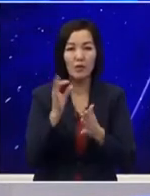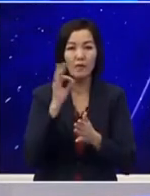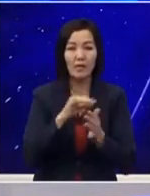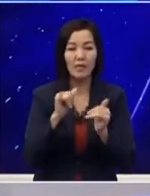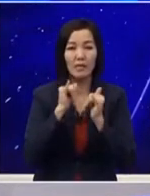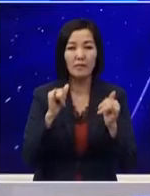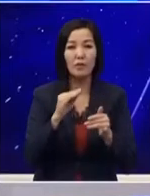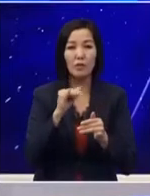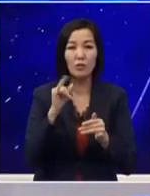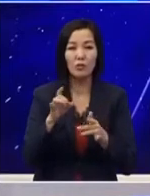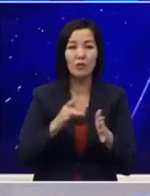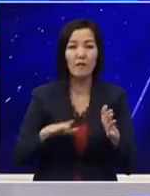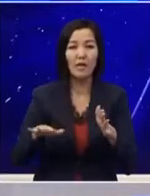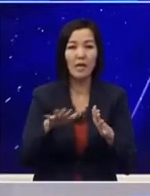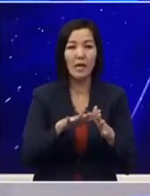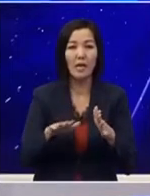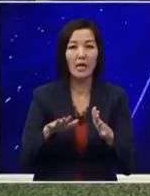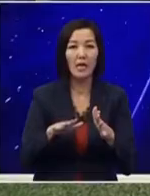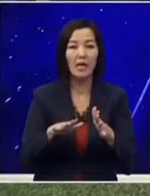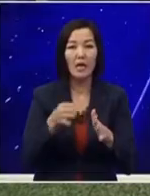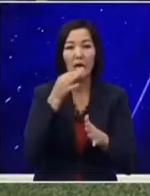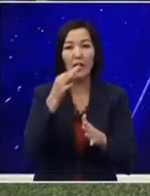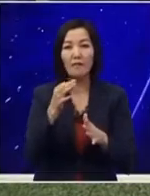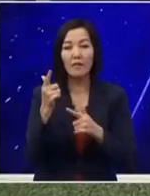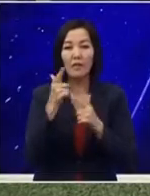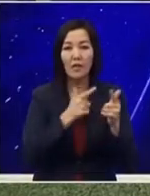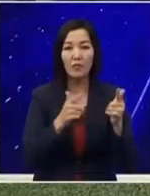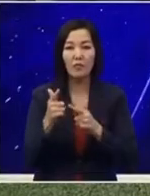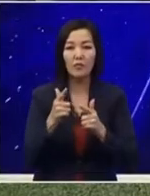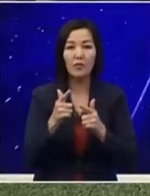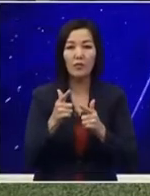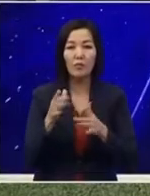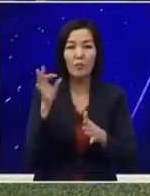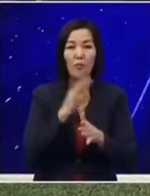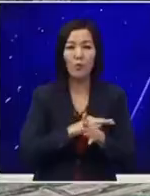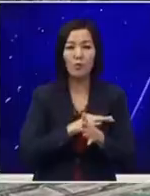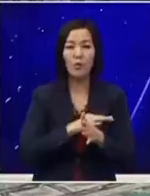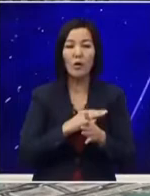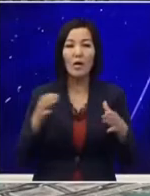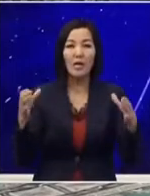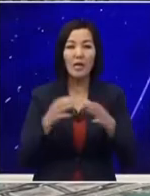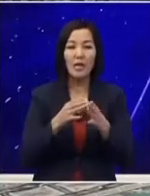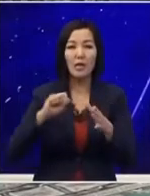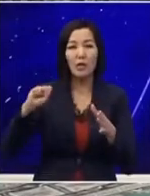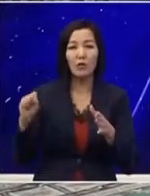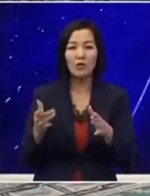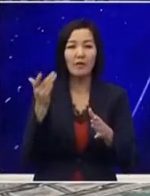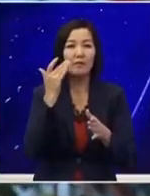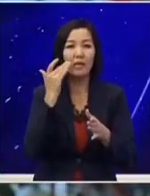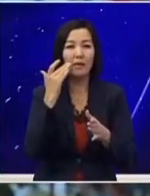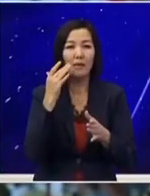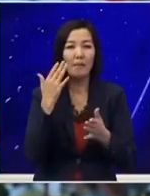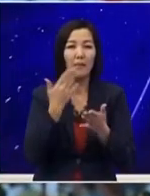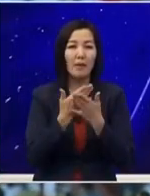в развитие ЖТСУского края. Ее ответственность и готовность приносить людям пользу коллеги и друзья всегда